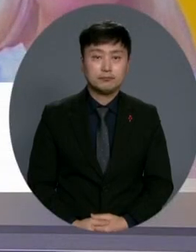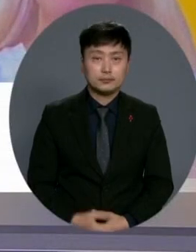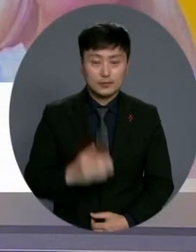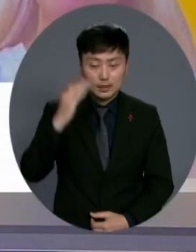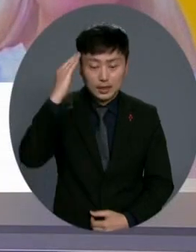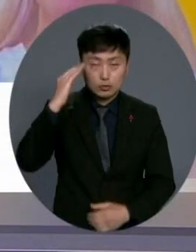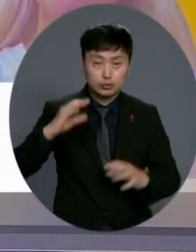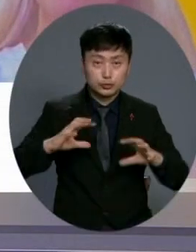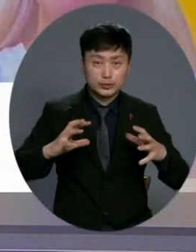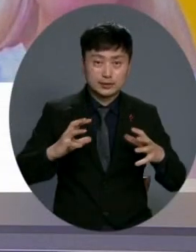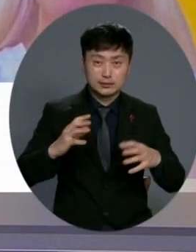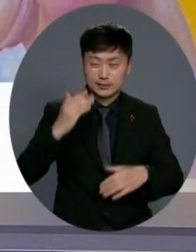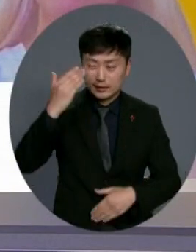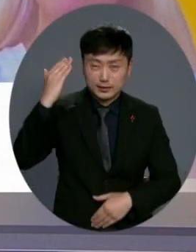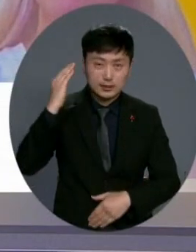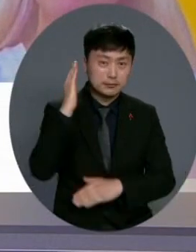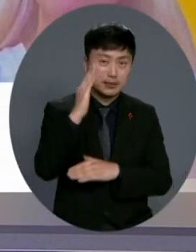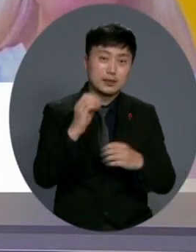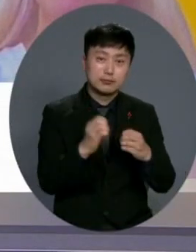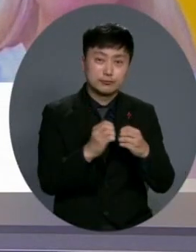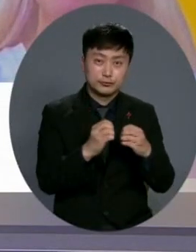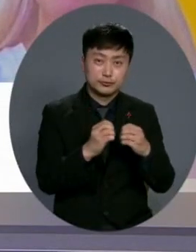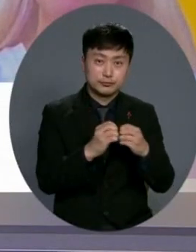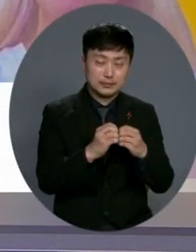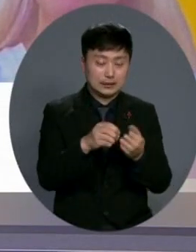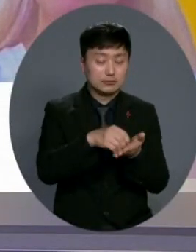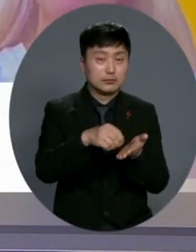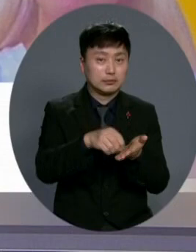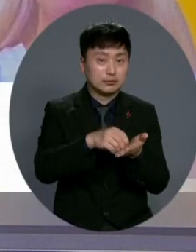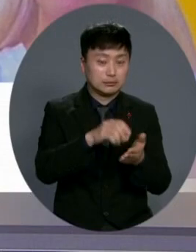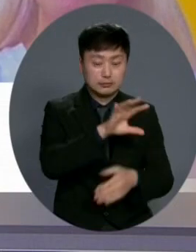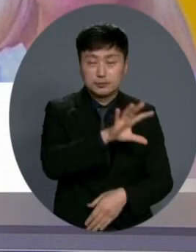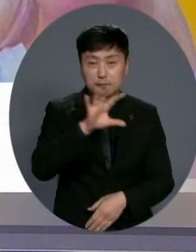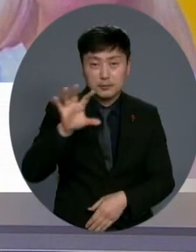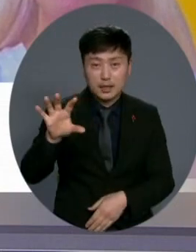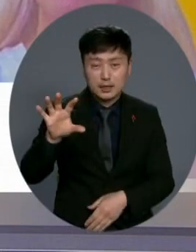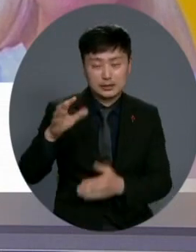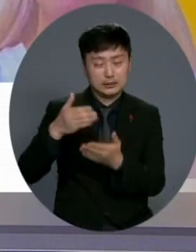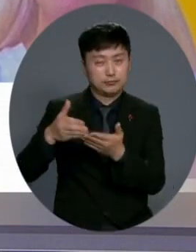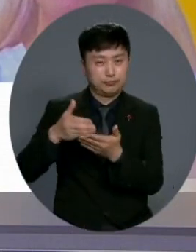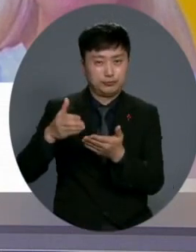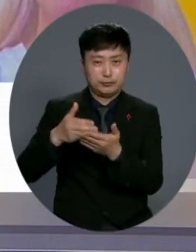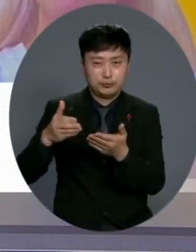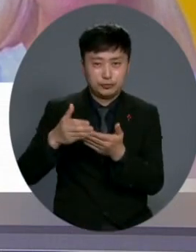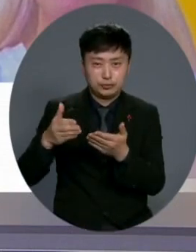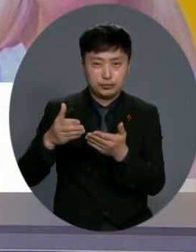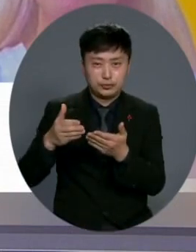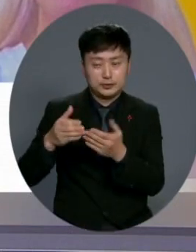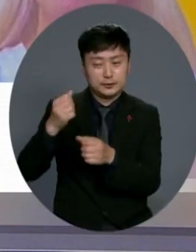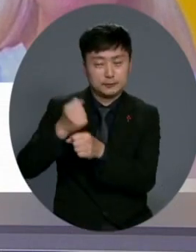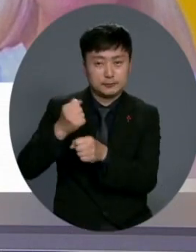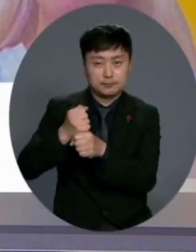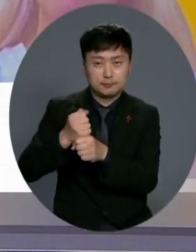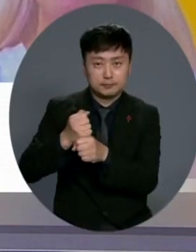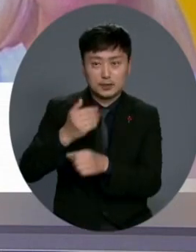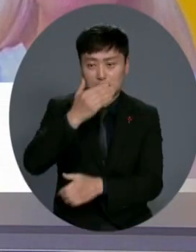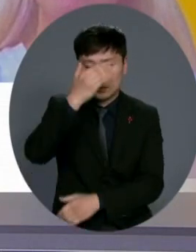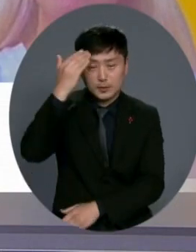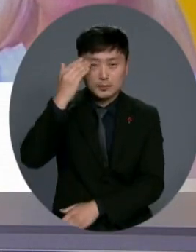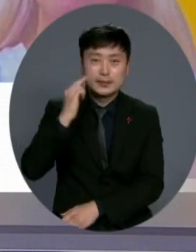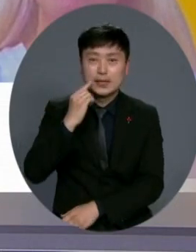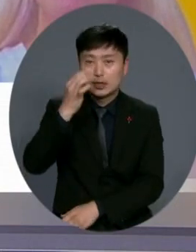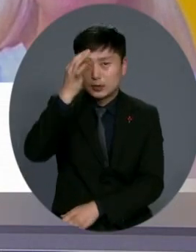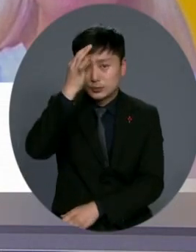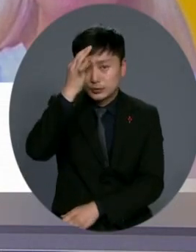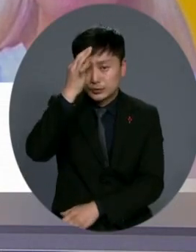우리나라 근대 문학을 꽃피웠던 지역 출신 원로 작가들의 문학 작품을 미술 작품으로 재해석한 청년 예술인들의